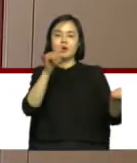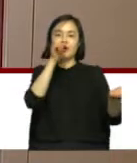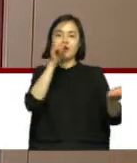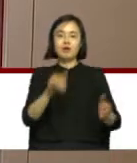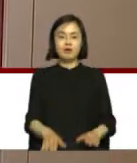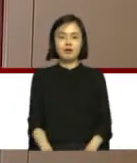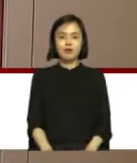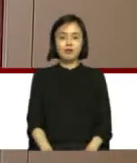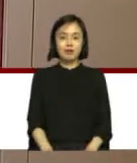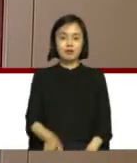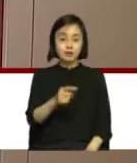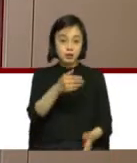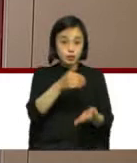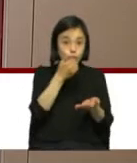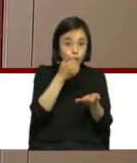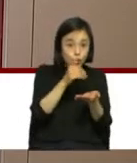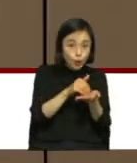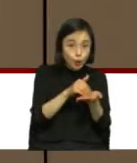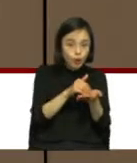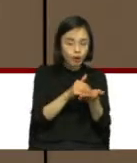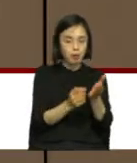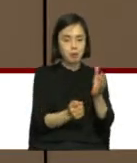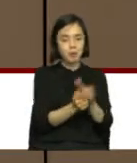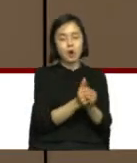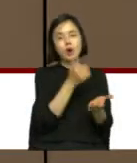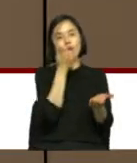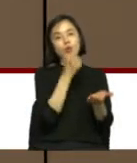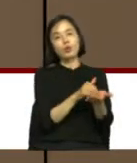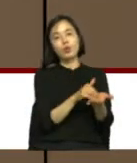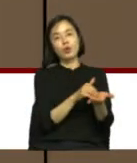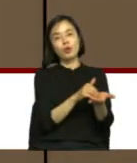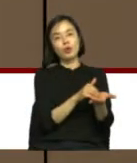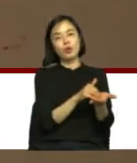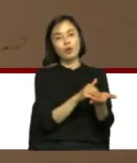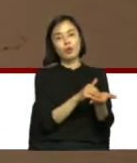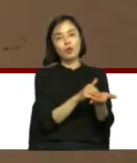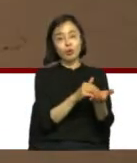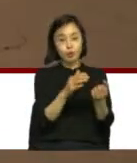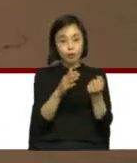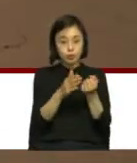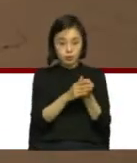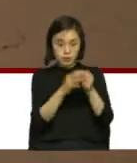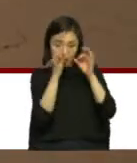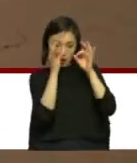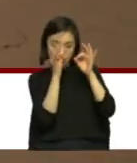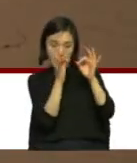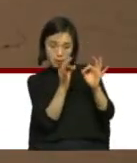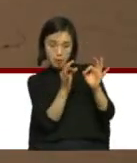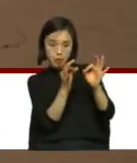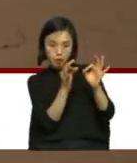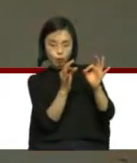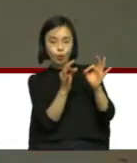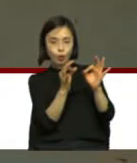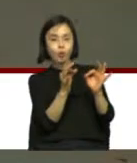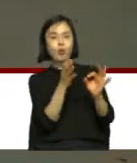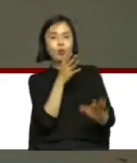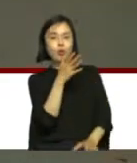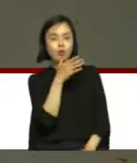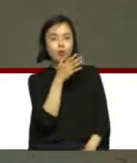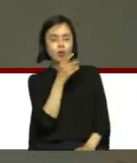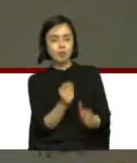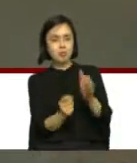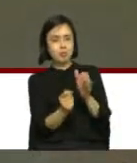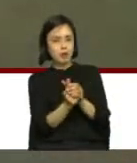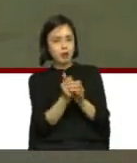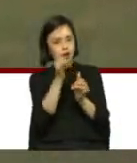반지 대해서나 볼 수 있는 노리지만 화산이 없는 강동구 환경을 고려할 때 타 지역에 살고 있는 고대인 들끼리 교류